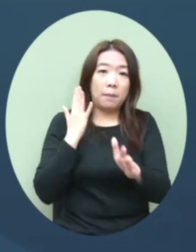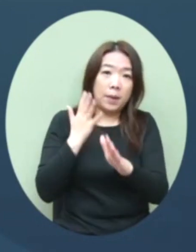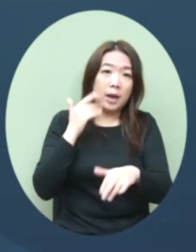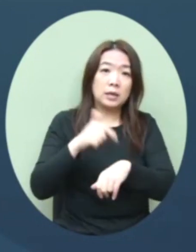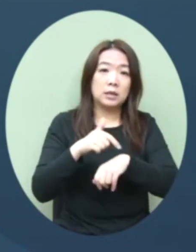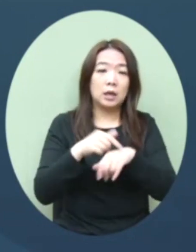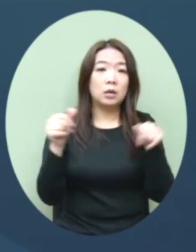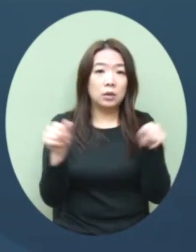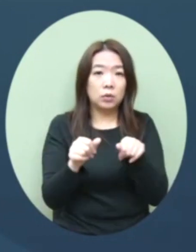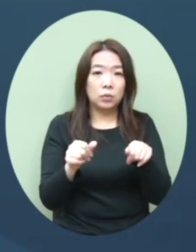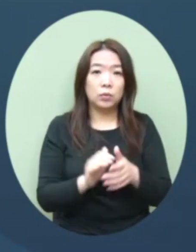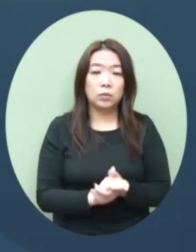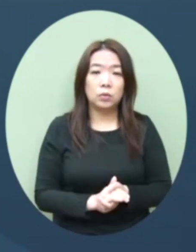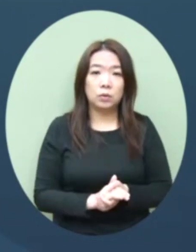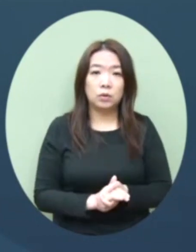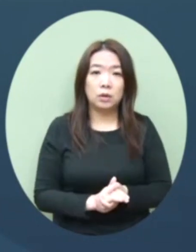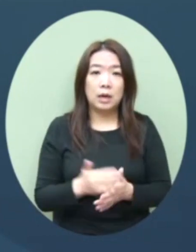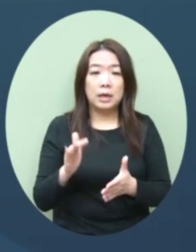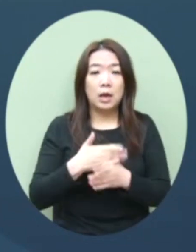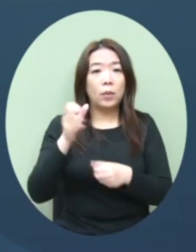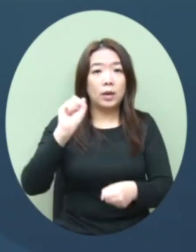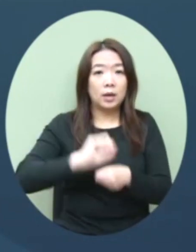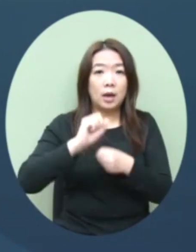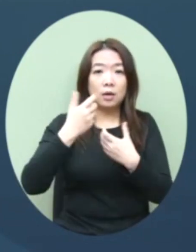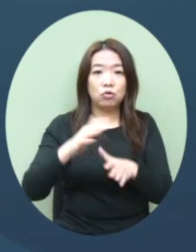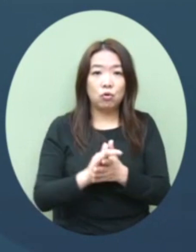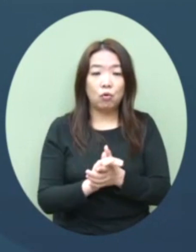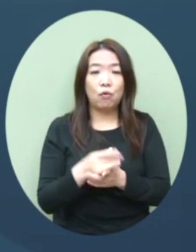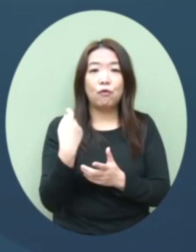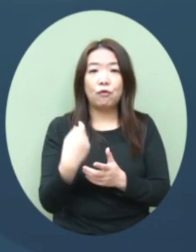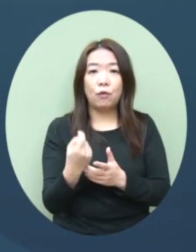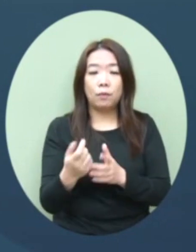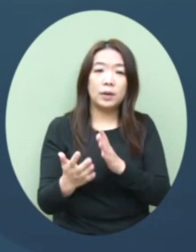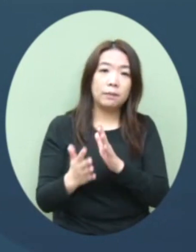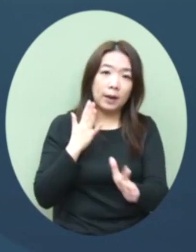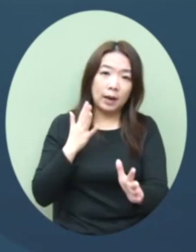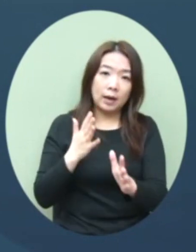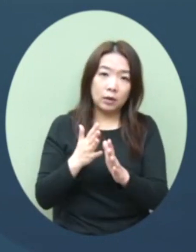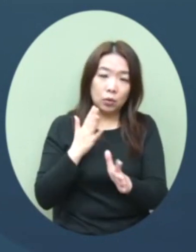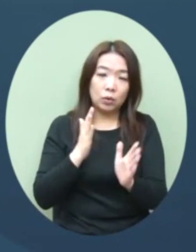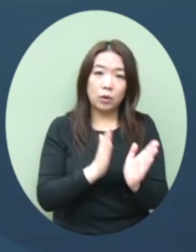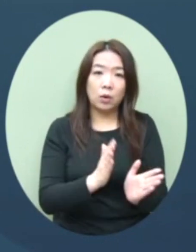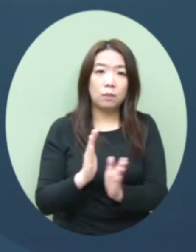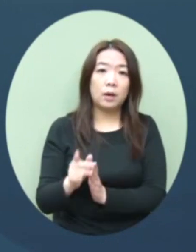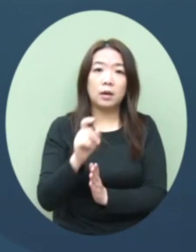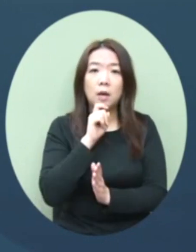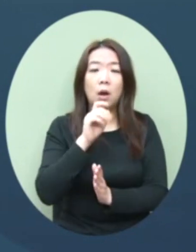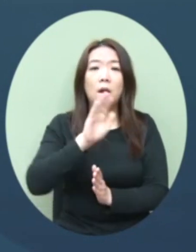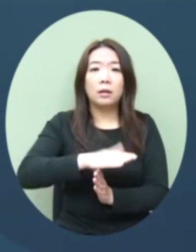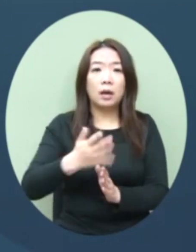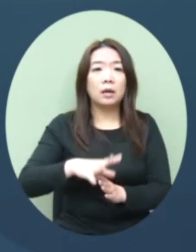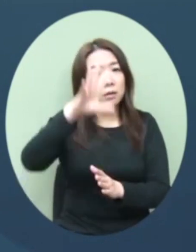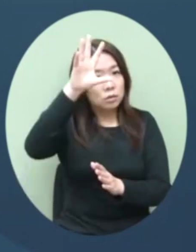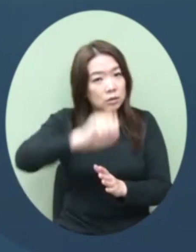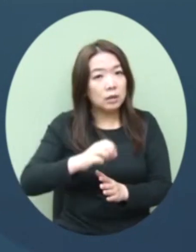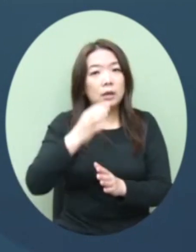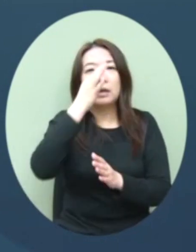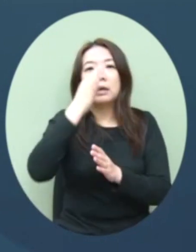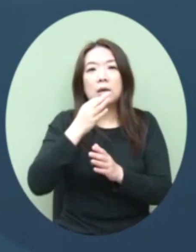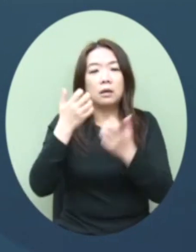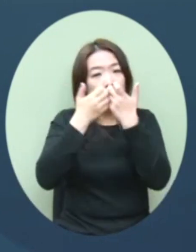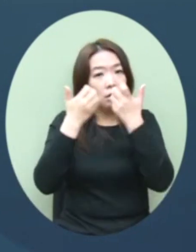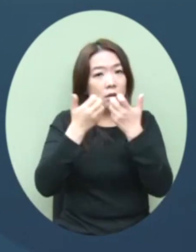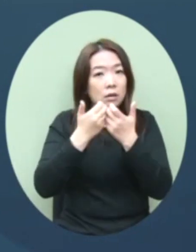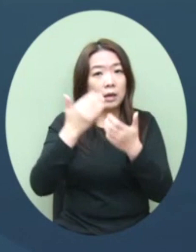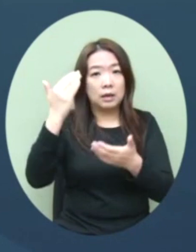時間短了因為加了一些方便排隊的措施但是整天的檢測量沒有太少